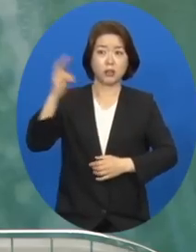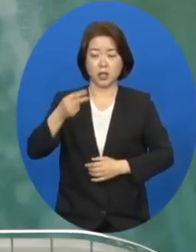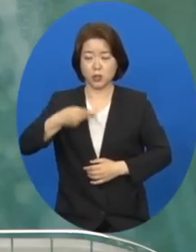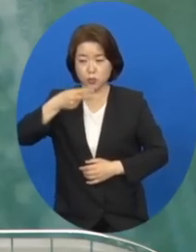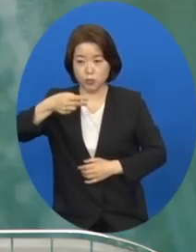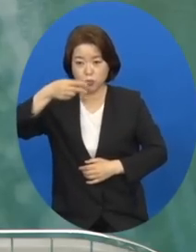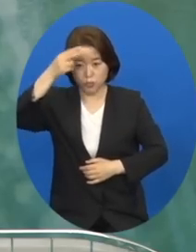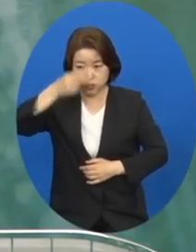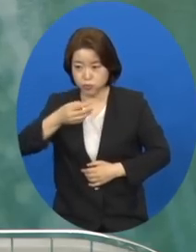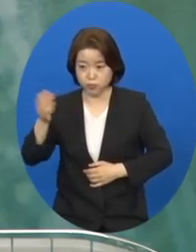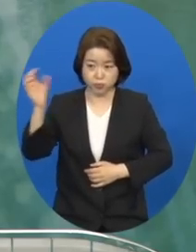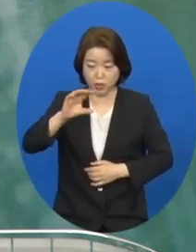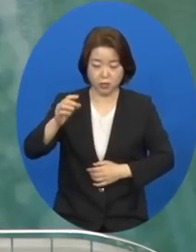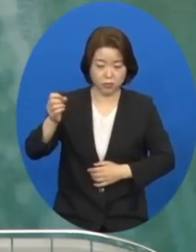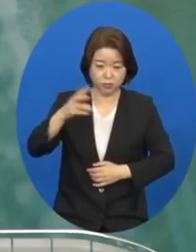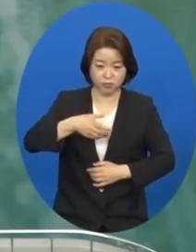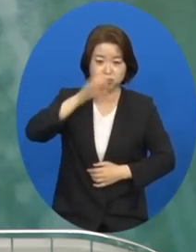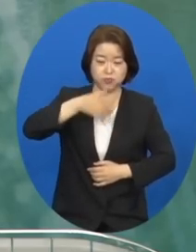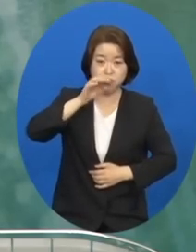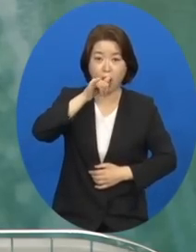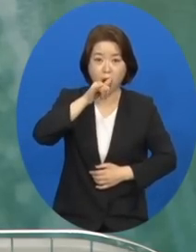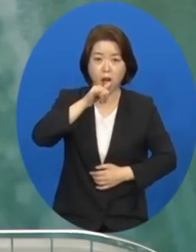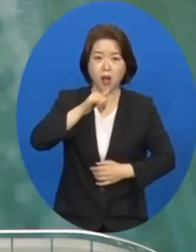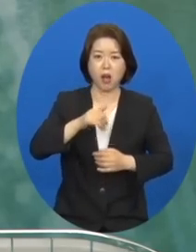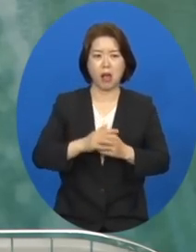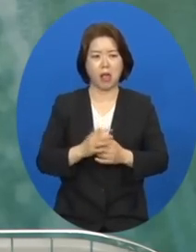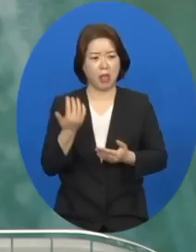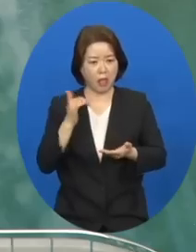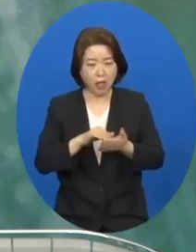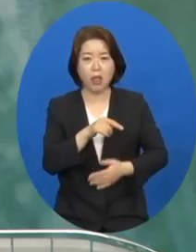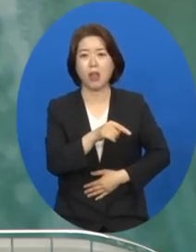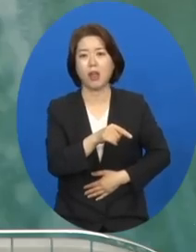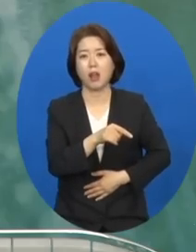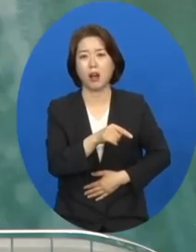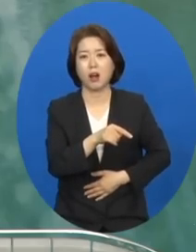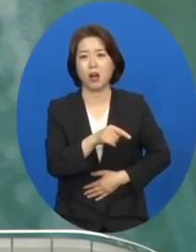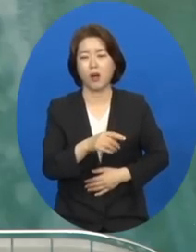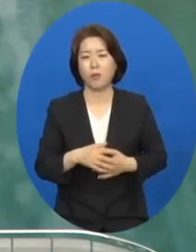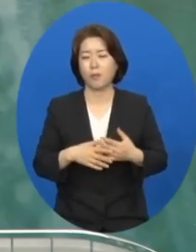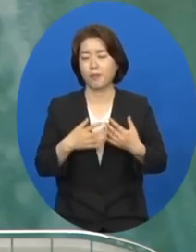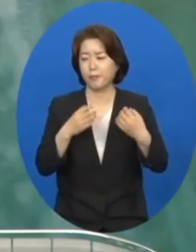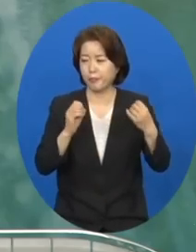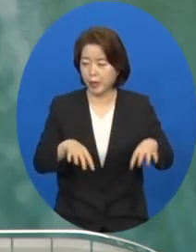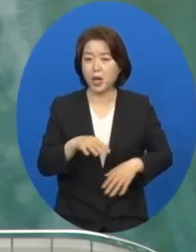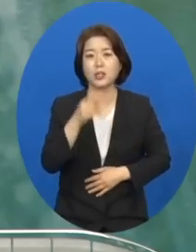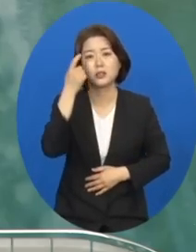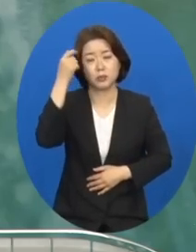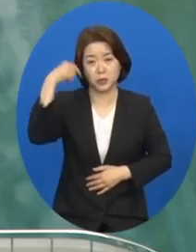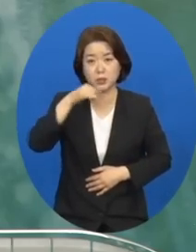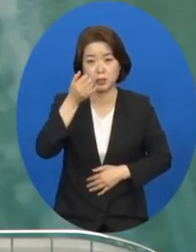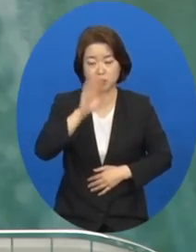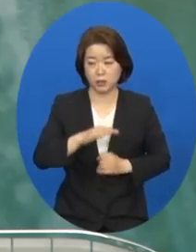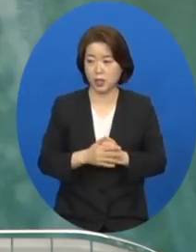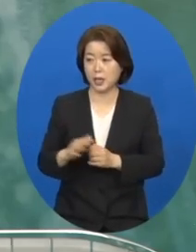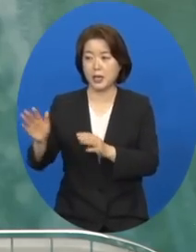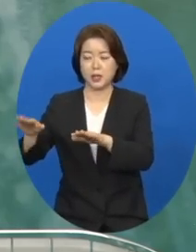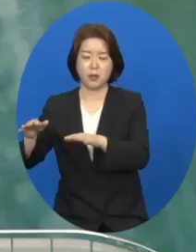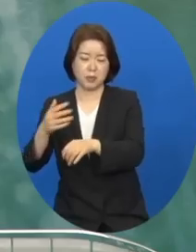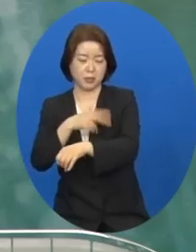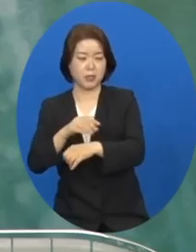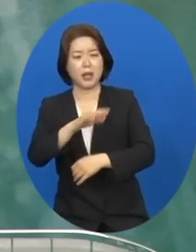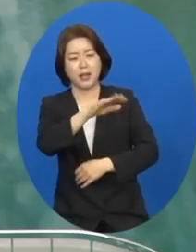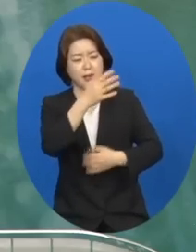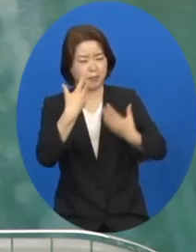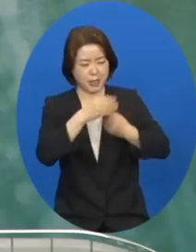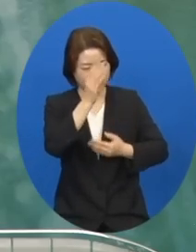따스히 되죠 도루묵이 된거 같은 그때마다 그 옆에 있었던 직장인들이 아 너무 낙심하지 만